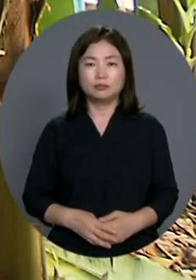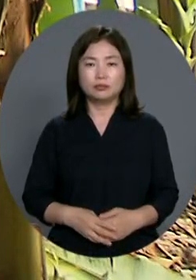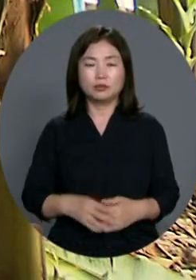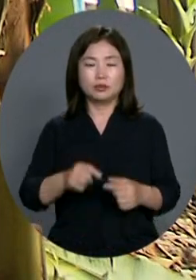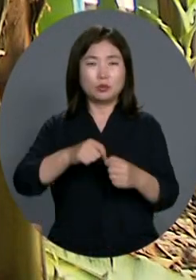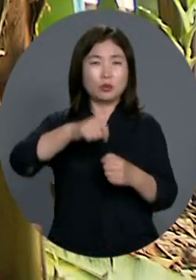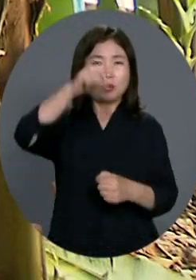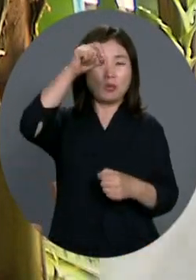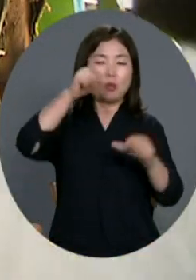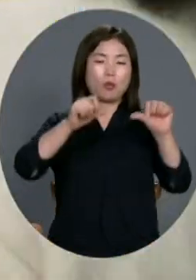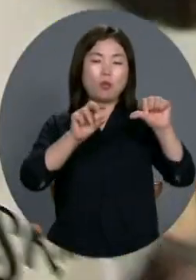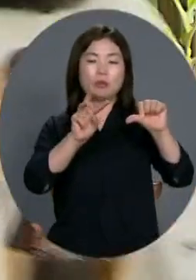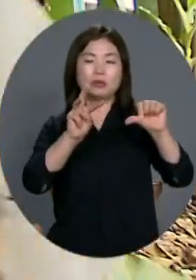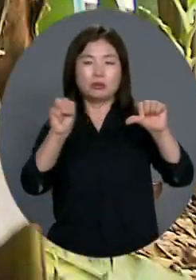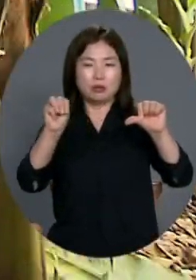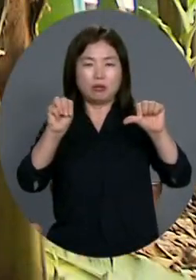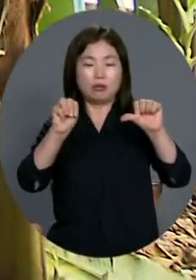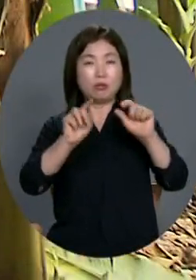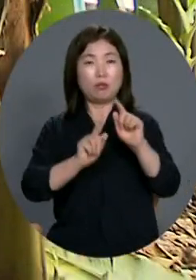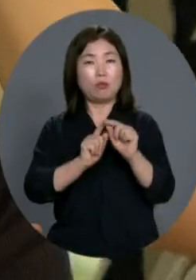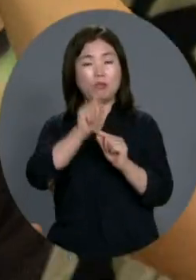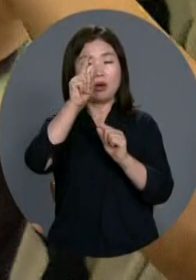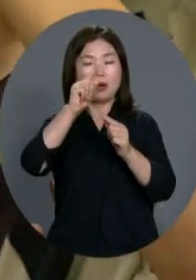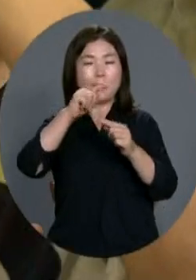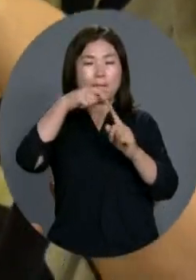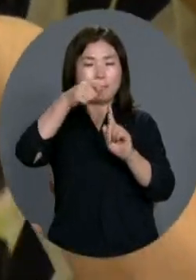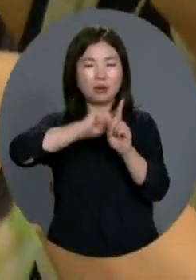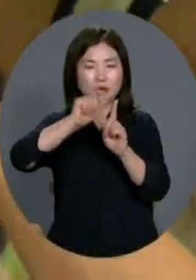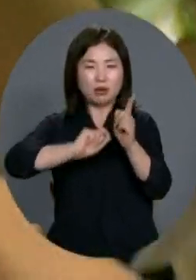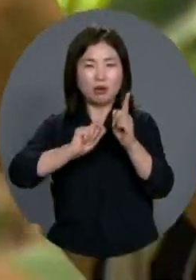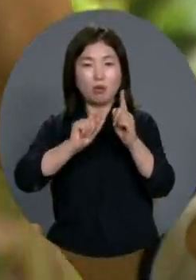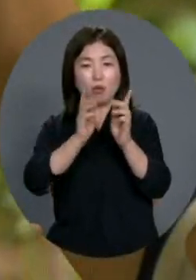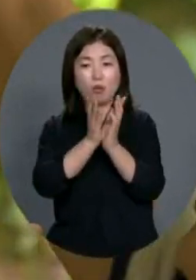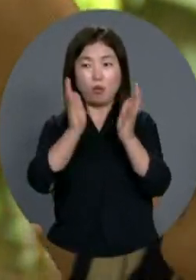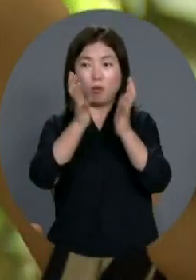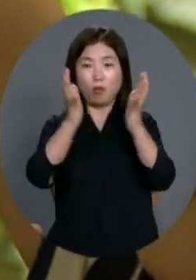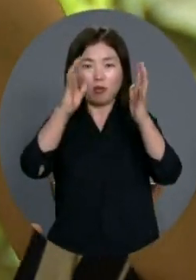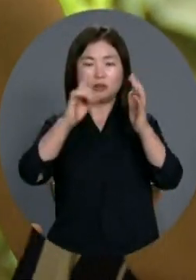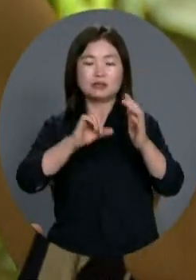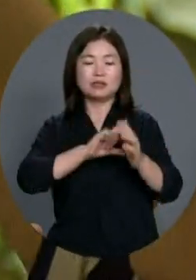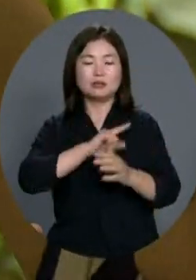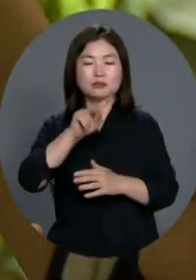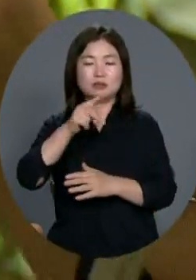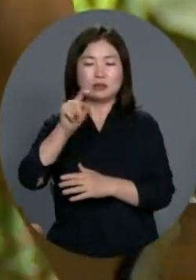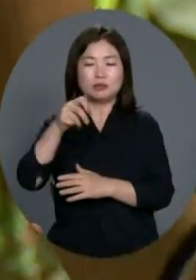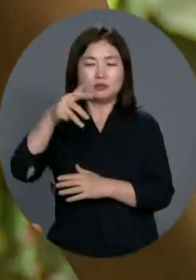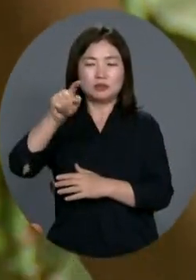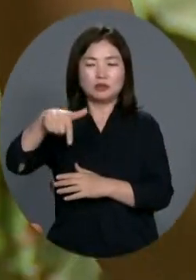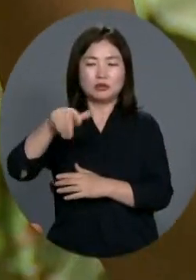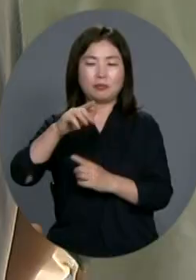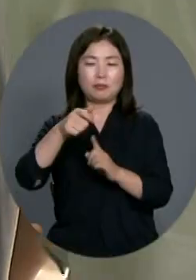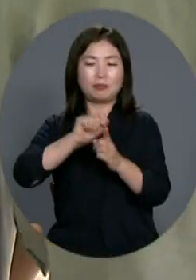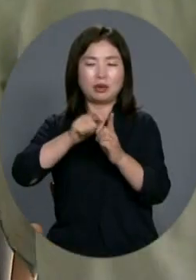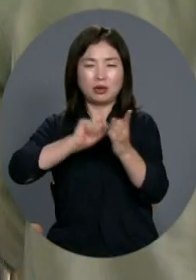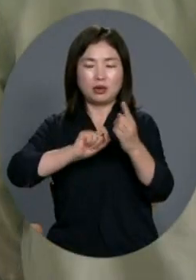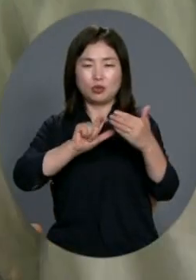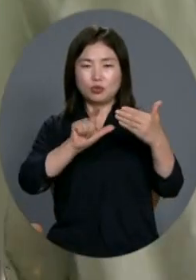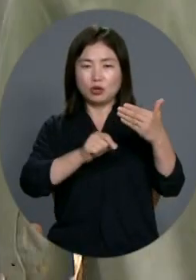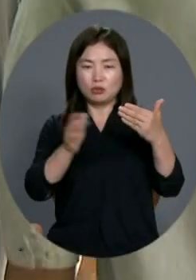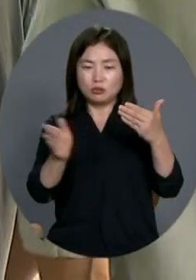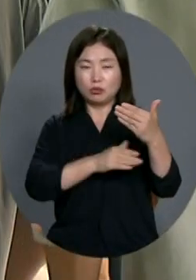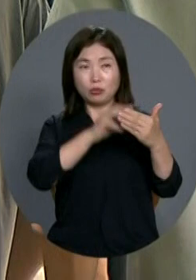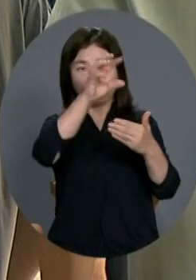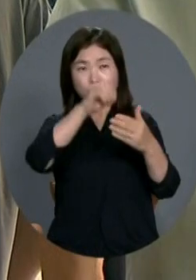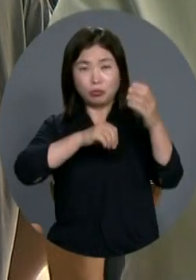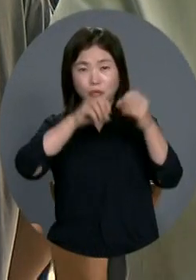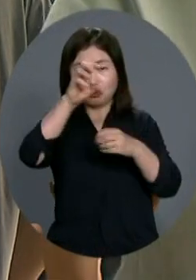5m 높이의 열대 식물에 바나나가 주렁주렁 매달렸습니다. 이름은 삼척 바나나. 9월부터 수확을